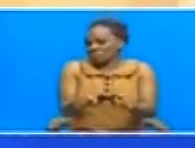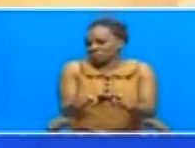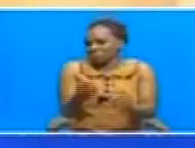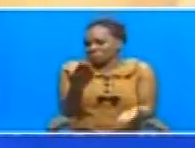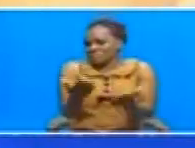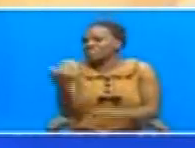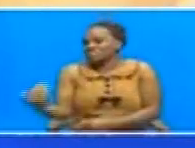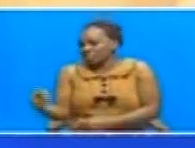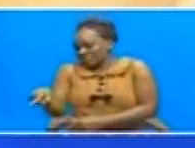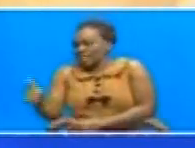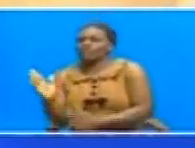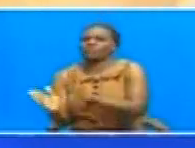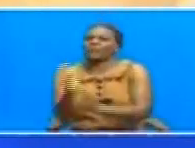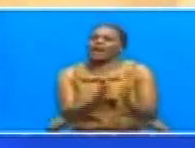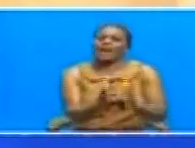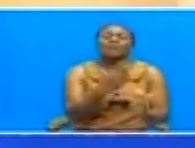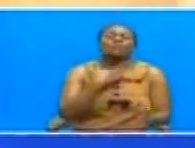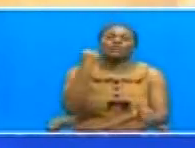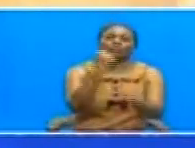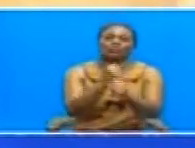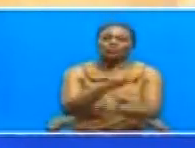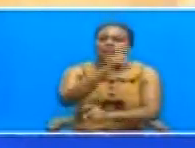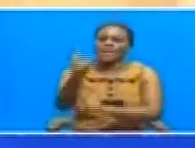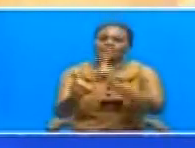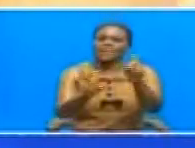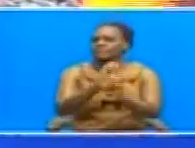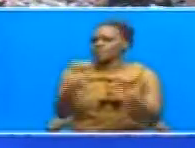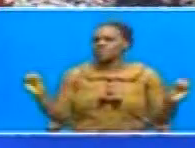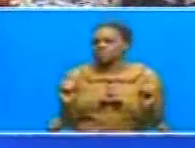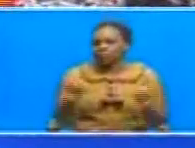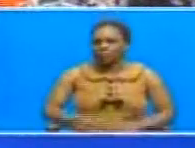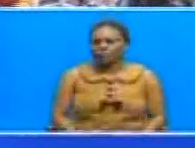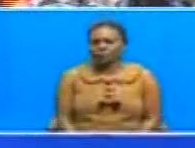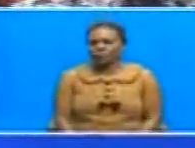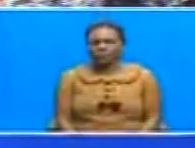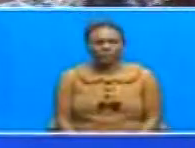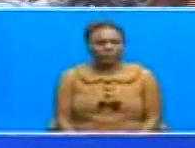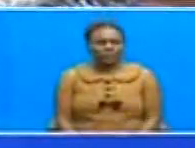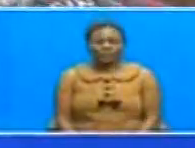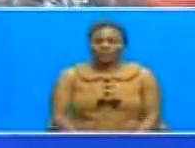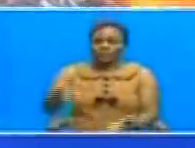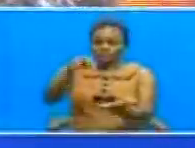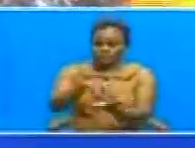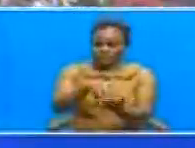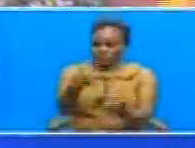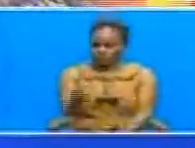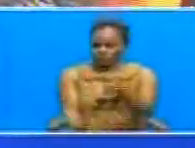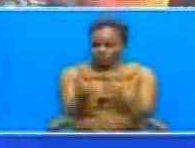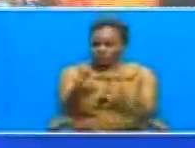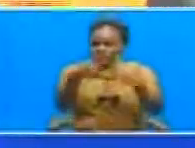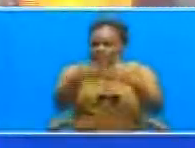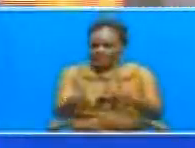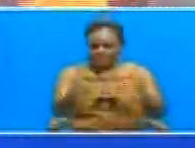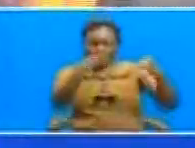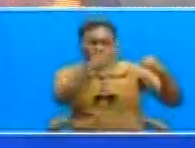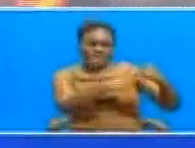na wanafunzi kutotaka kufanya huo mtihani wa mock. Misururu ya visa hivi vya uchomaji ilianza saa